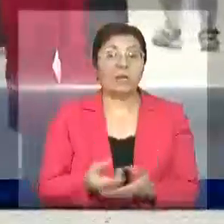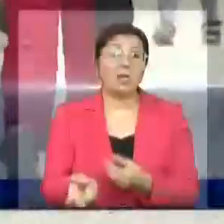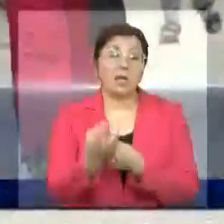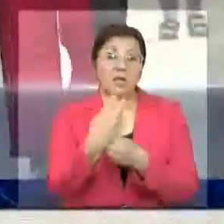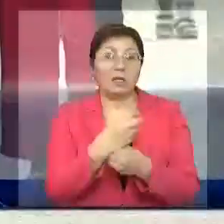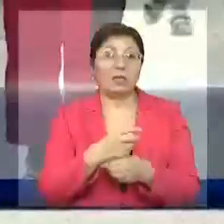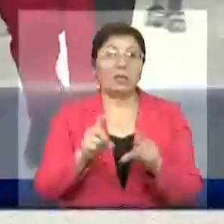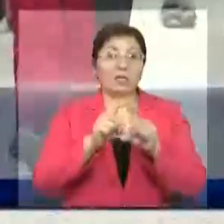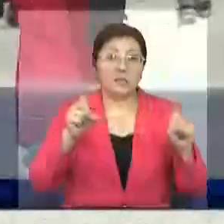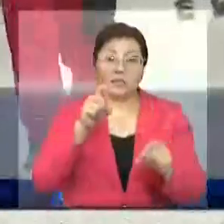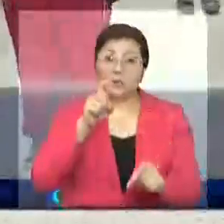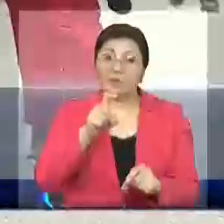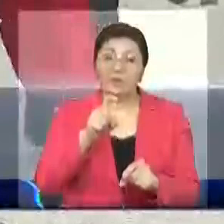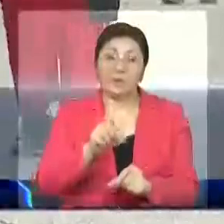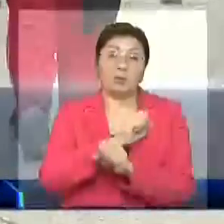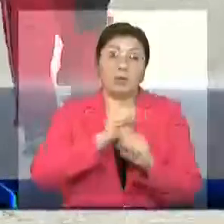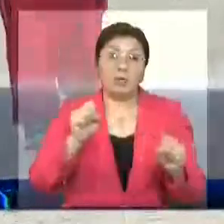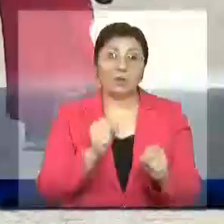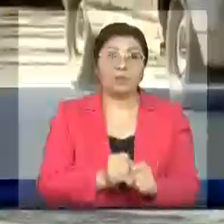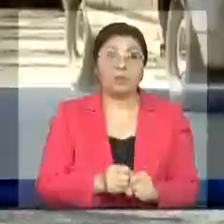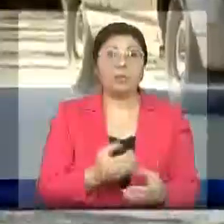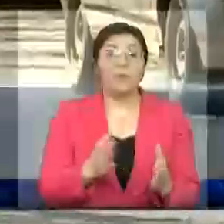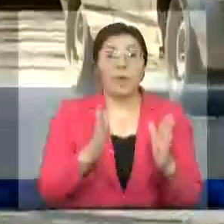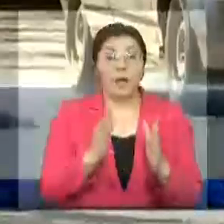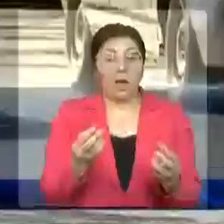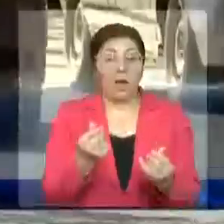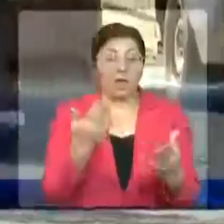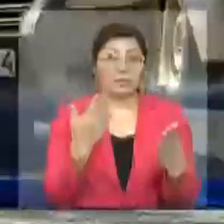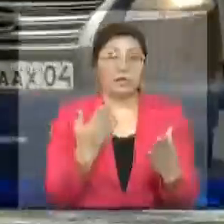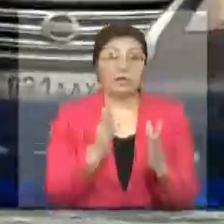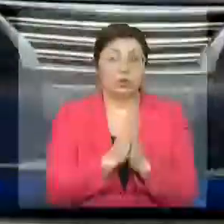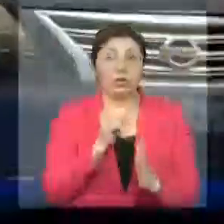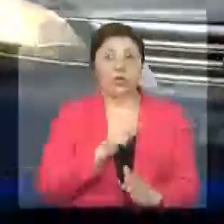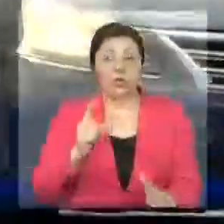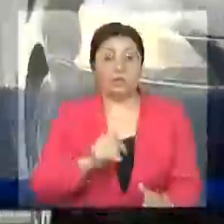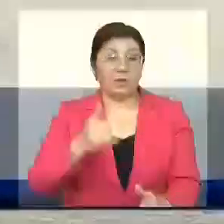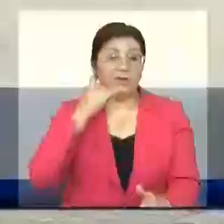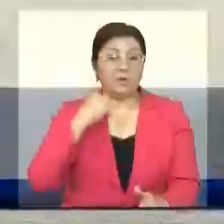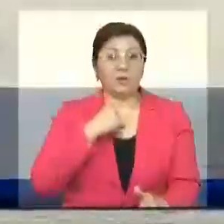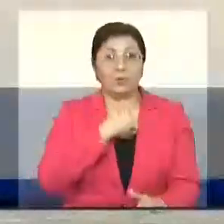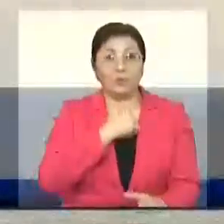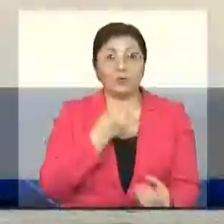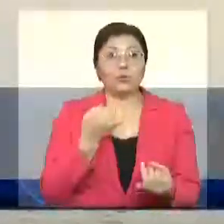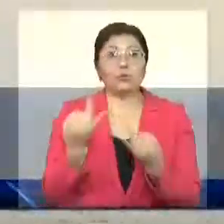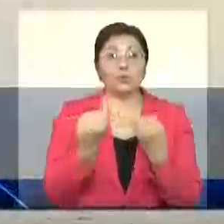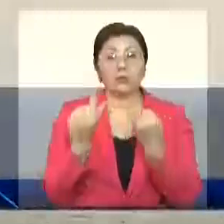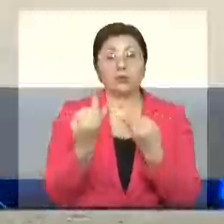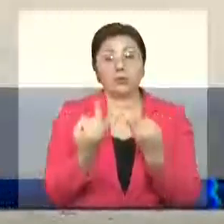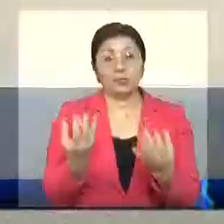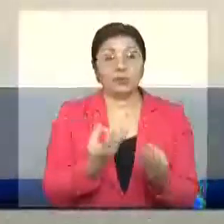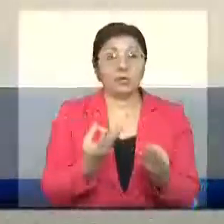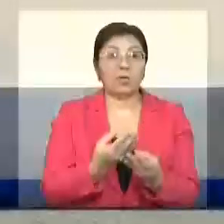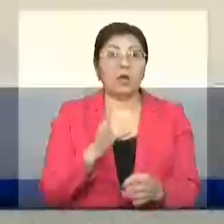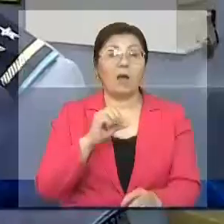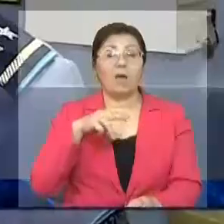Желі арқылы қаржылай көмек сұраған жақыныңызға да қоңырау шалып, көмекті өзі сұрағанына көз жеткізгеніңіз абзал. Алаяқтар тек WhatsApp